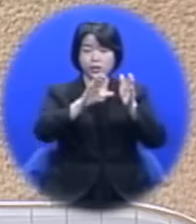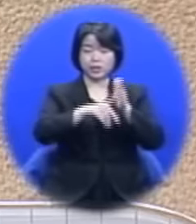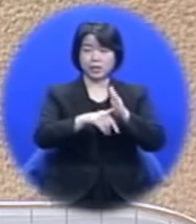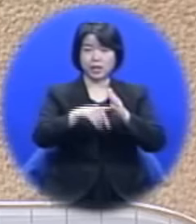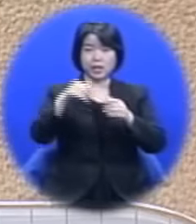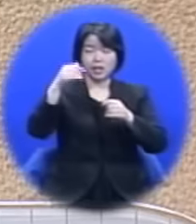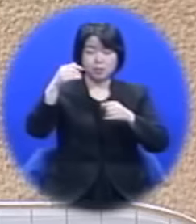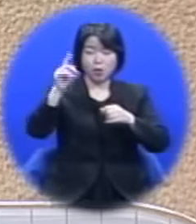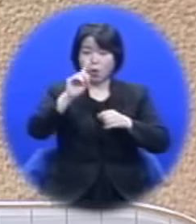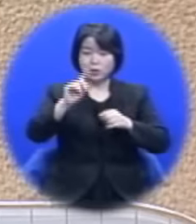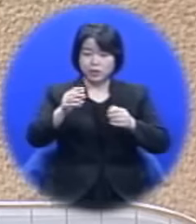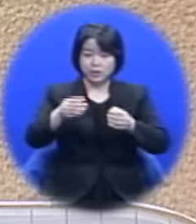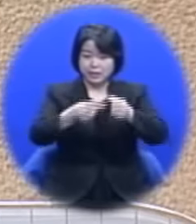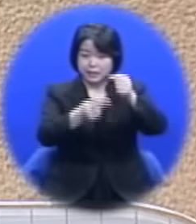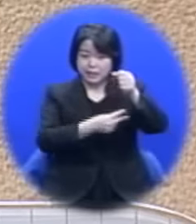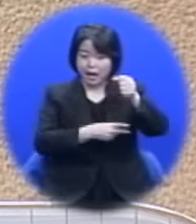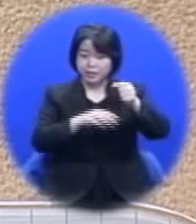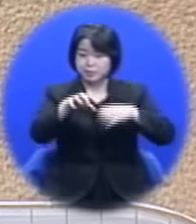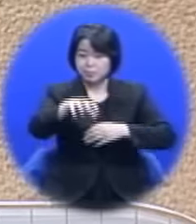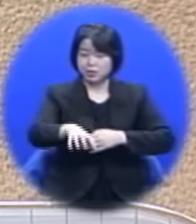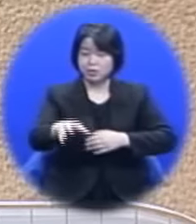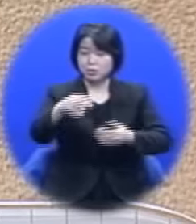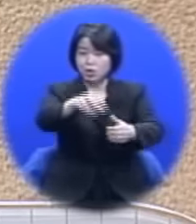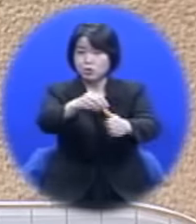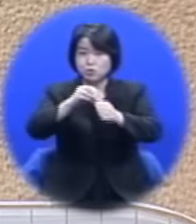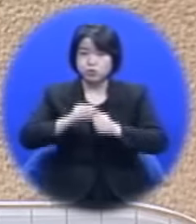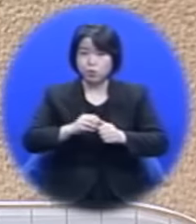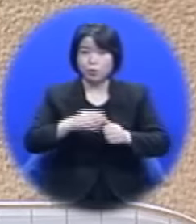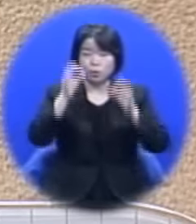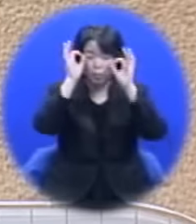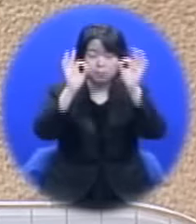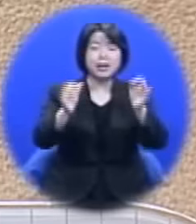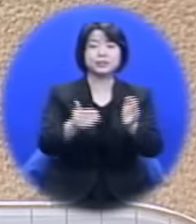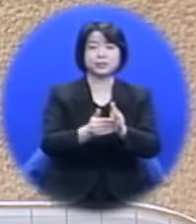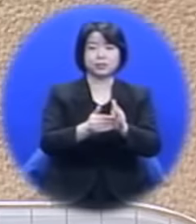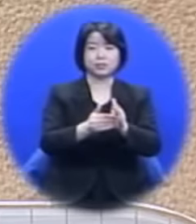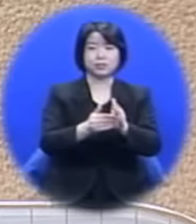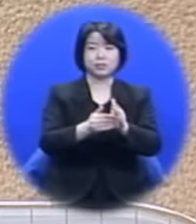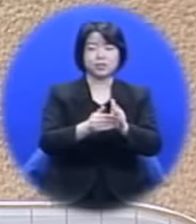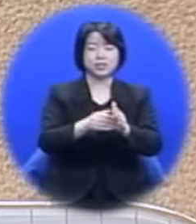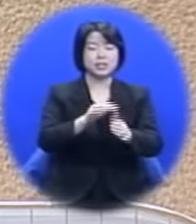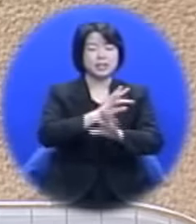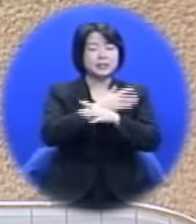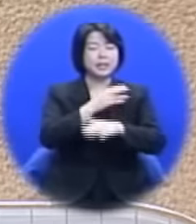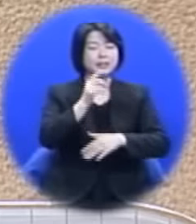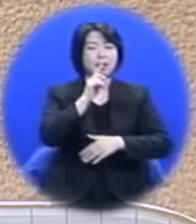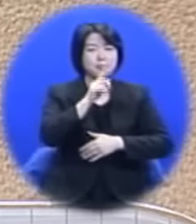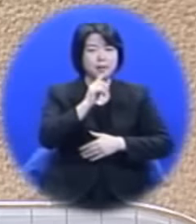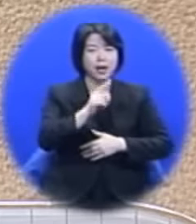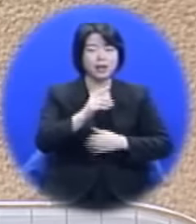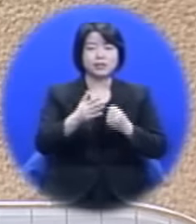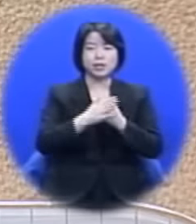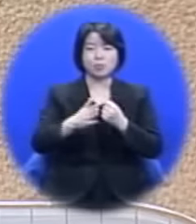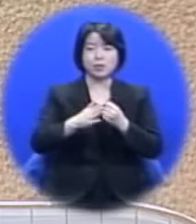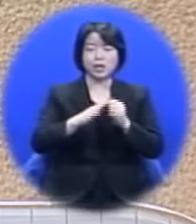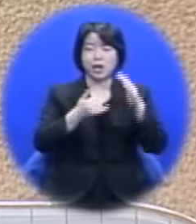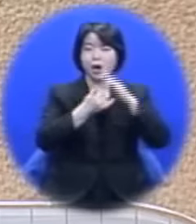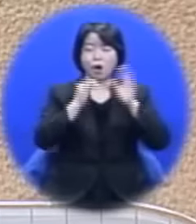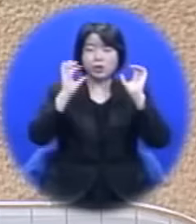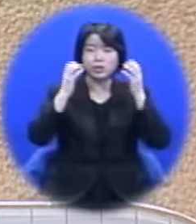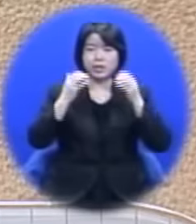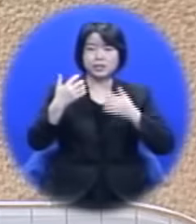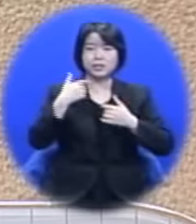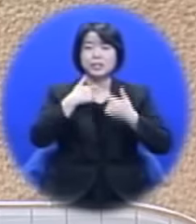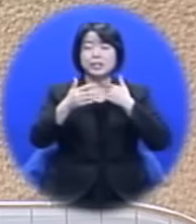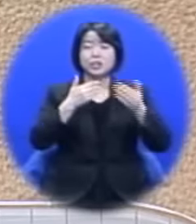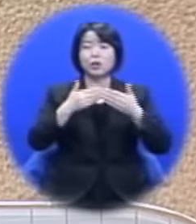주워오는 거 내가 봤어 그 그 아이들이 겪는 고통을 모르니까 아마 그렇게